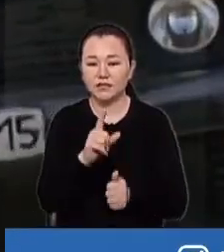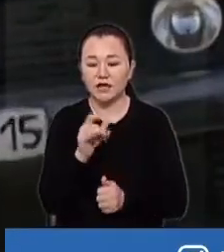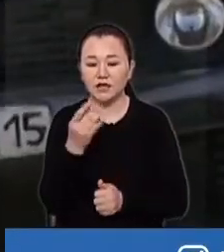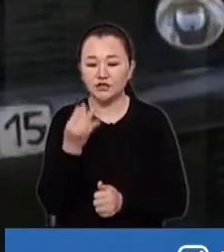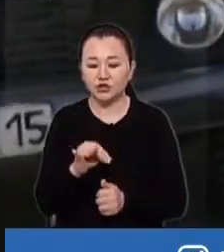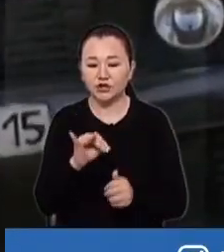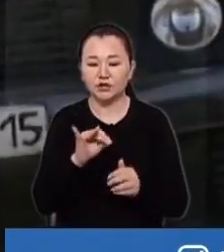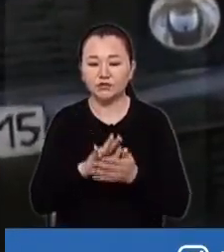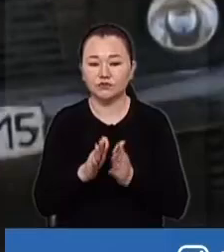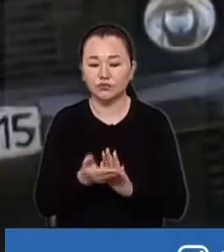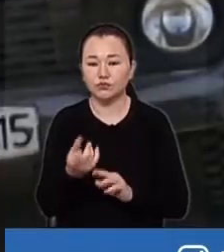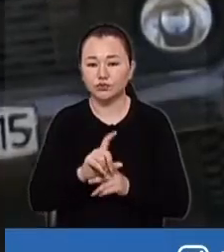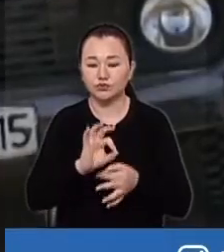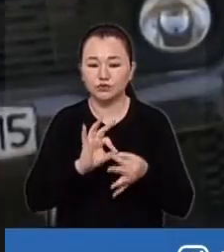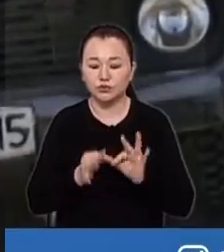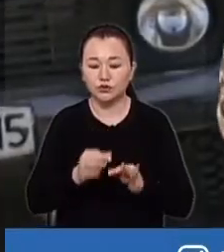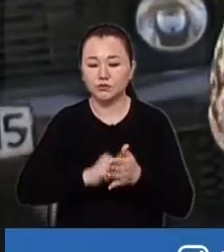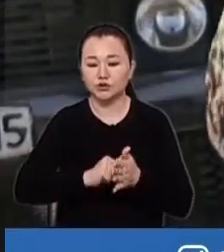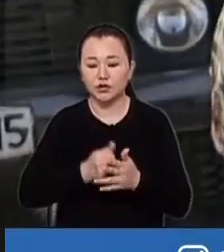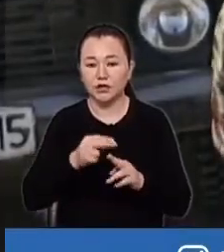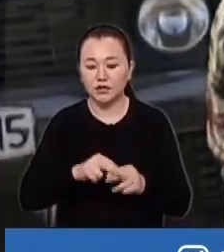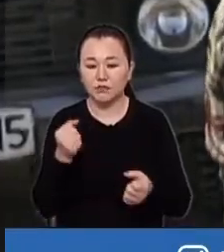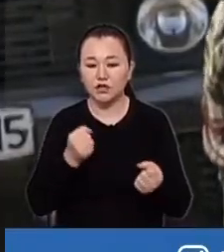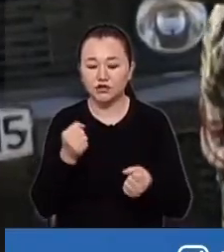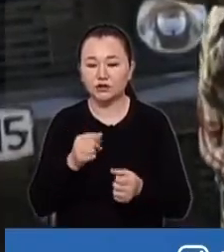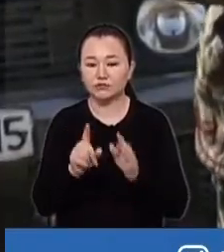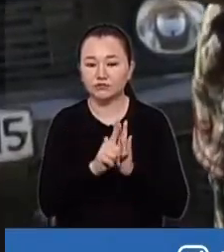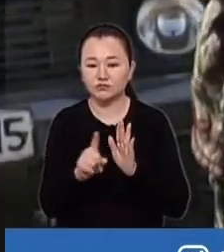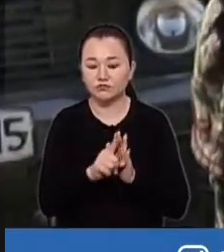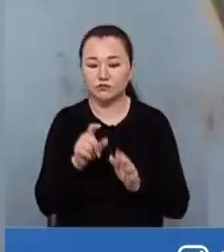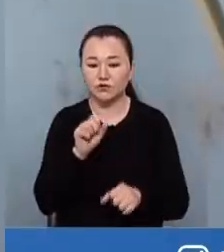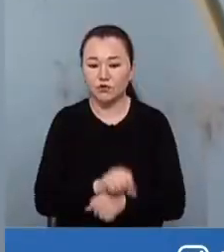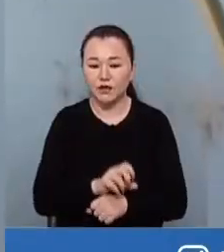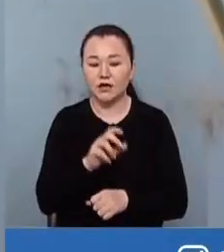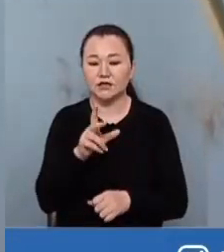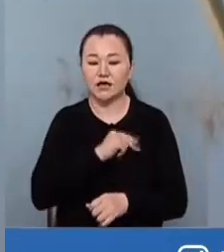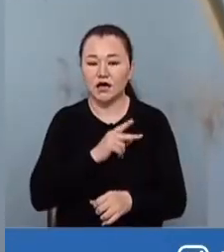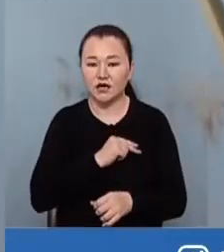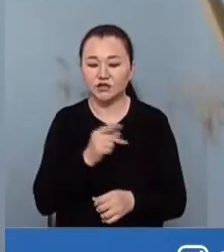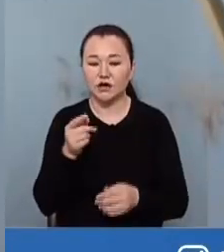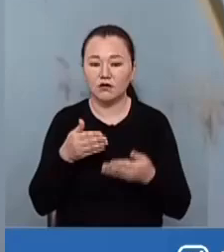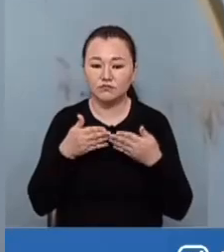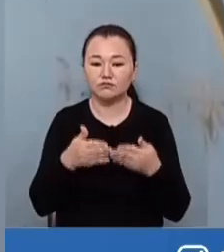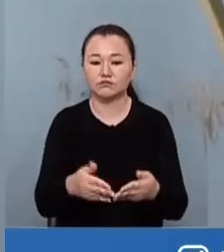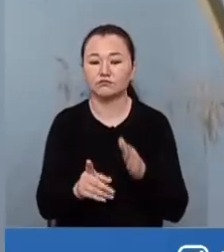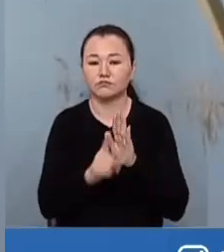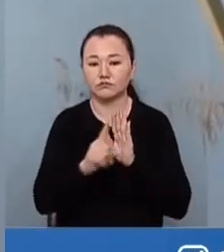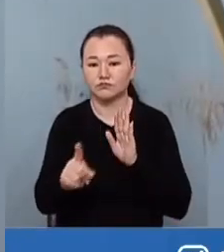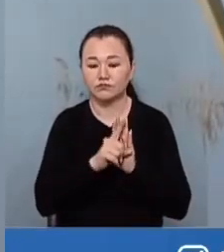ауылындағы жағдай күрделі. Соның салдарынан көлікпен қатынас үзіліп, тұрғындар саяжайларға қайықпен қатынауға